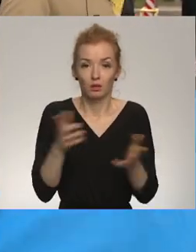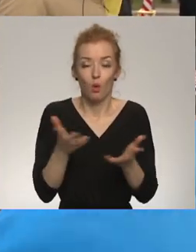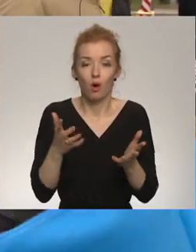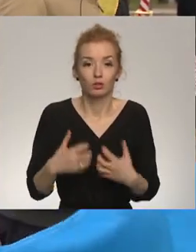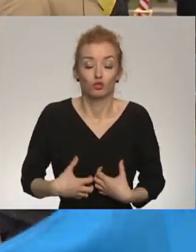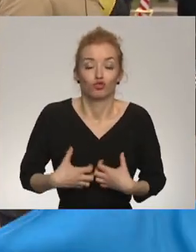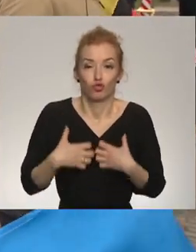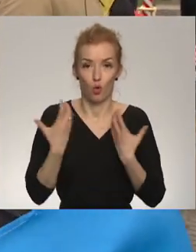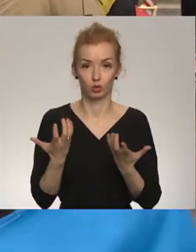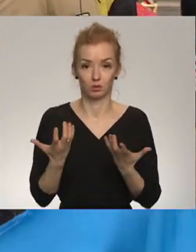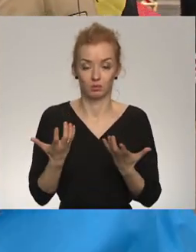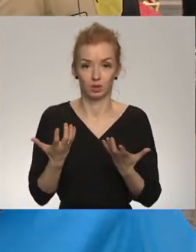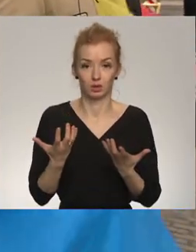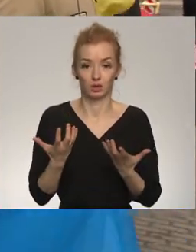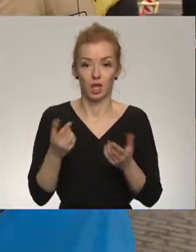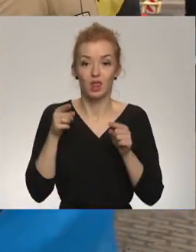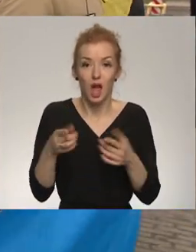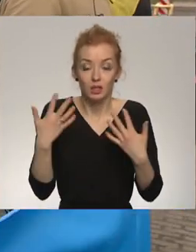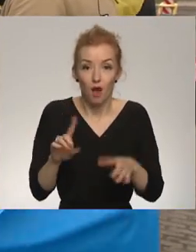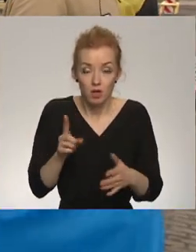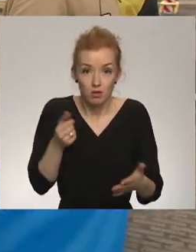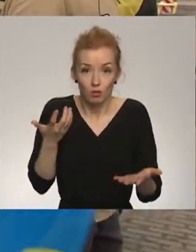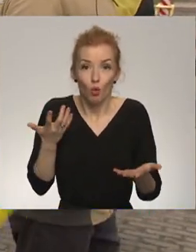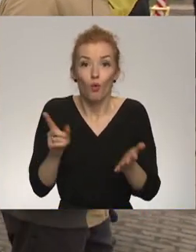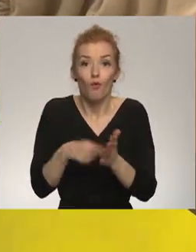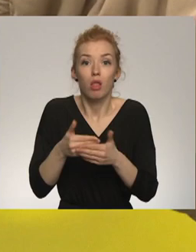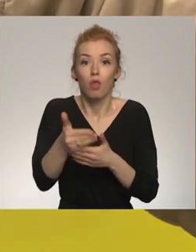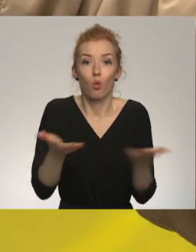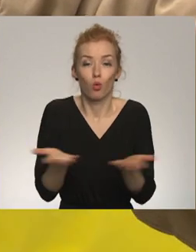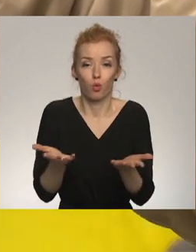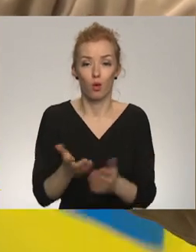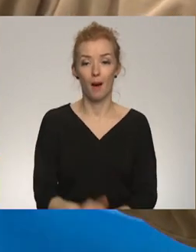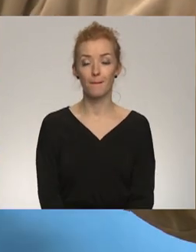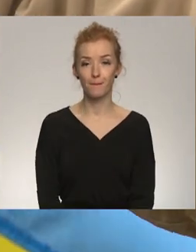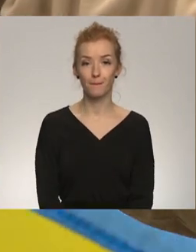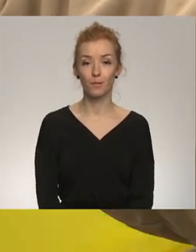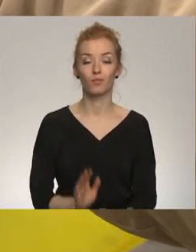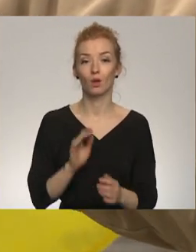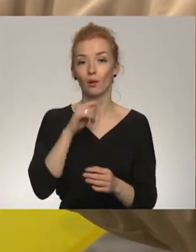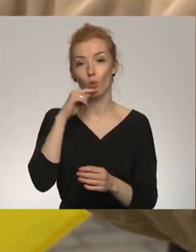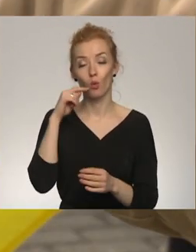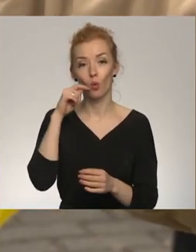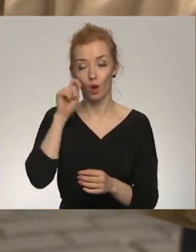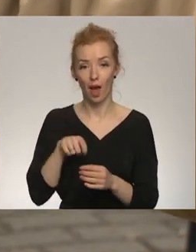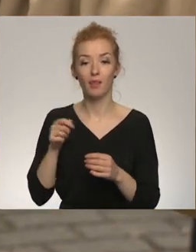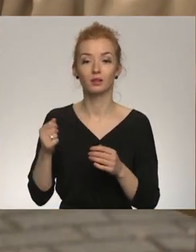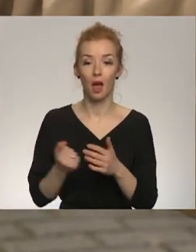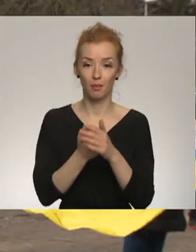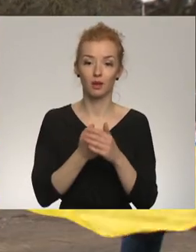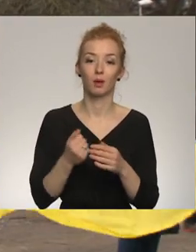ārkārtējs, tas ir galējais, kas tad vēl? Brūnis Ukrainis atbalstam iekādājies